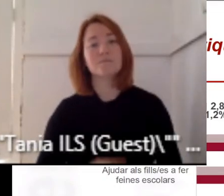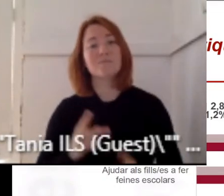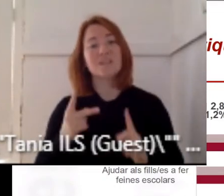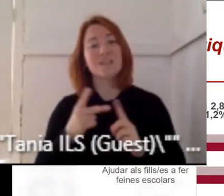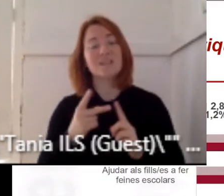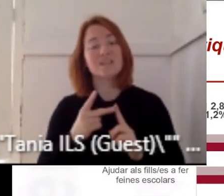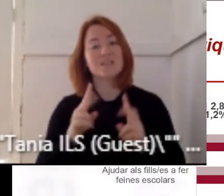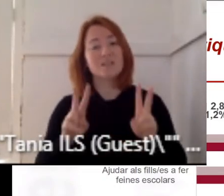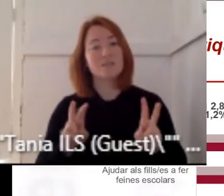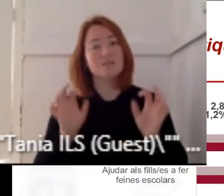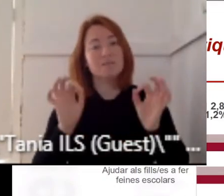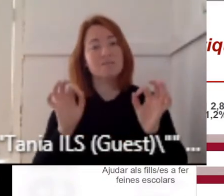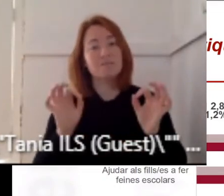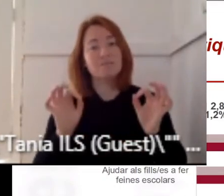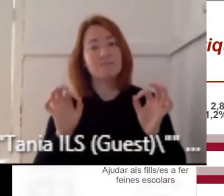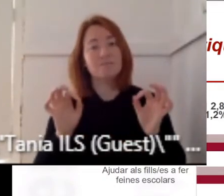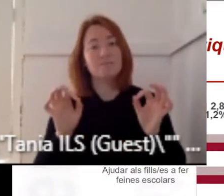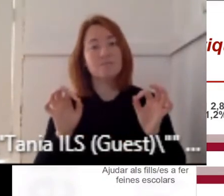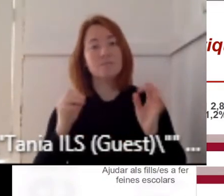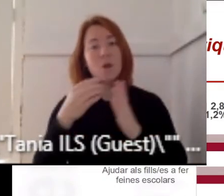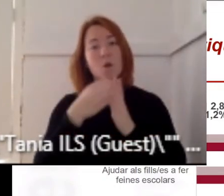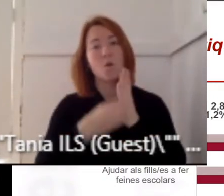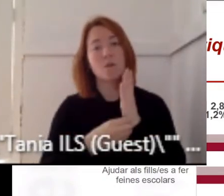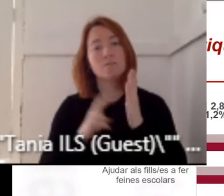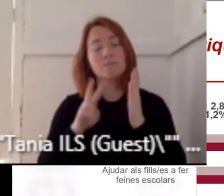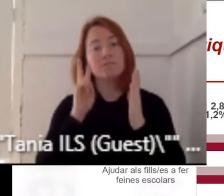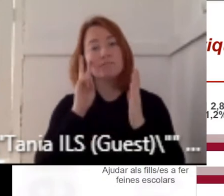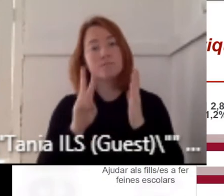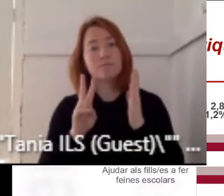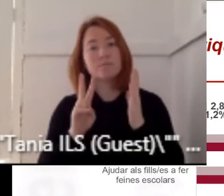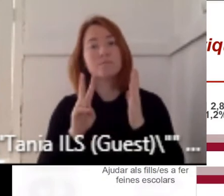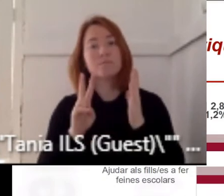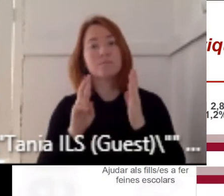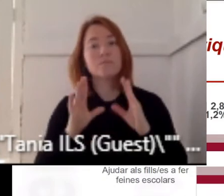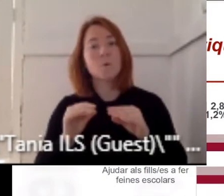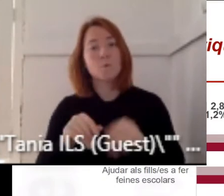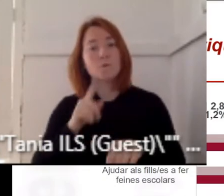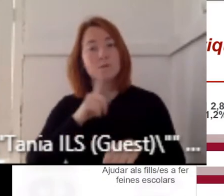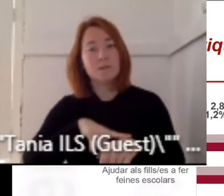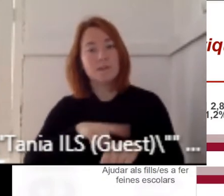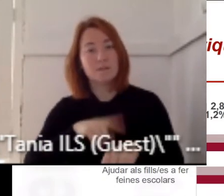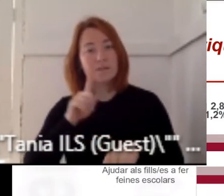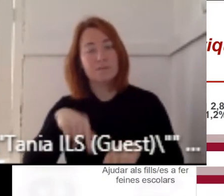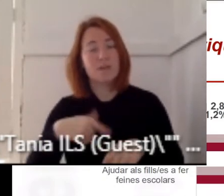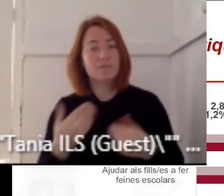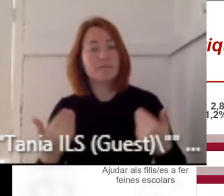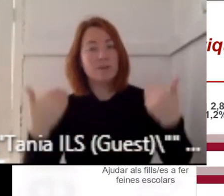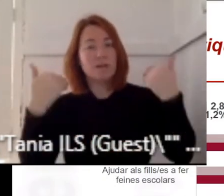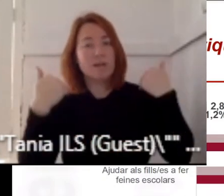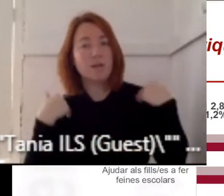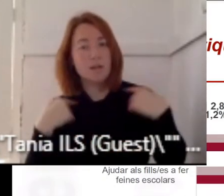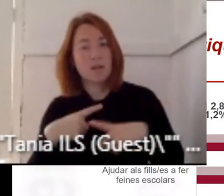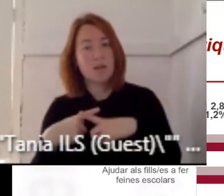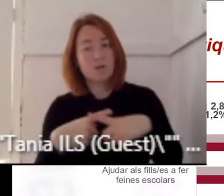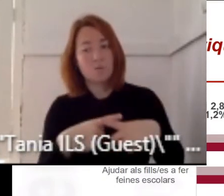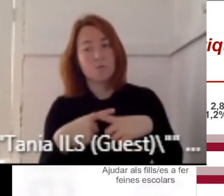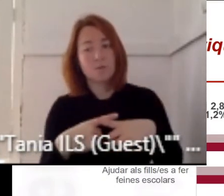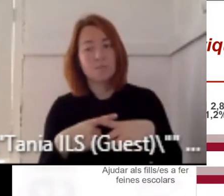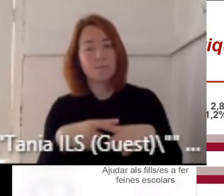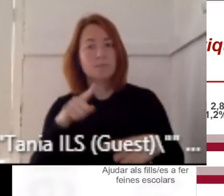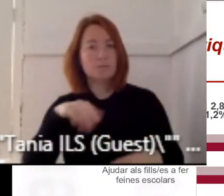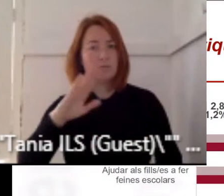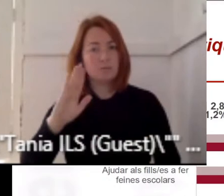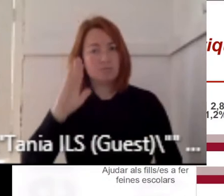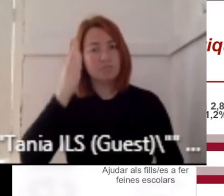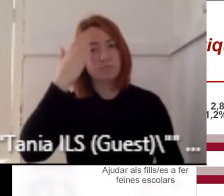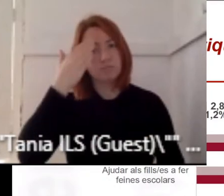temàtic d'aquest dossier, doncs entrem en l'àmbit de l'ús del temps i de la corresponsabilitat, que és un capítol doncs, també amb una importància cabdal i que segur